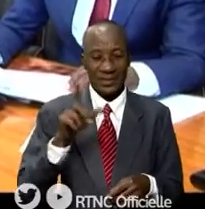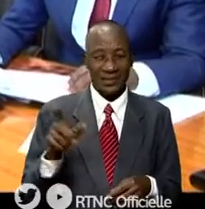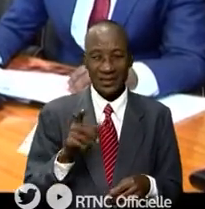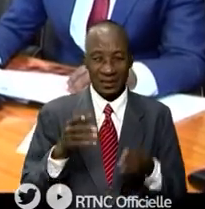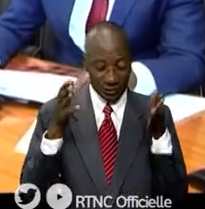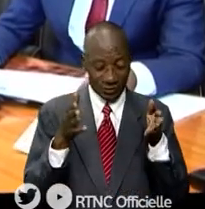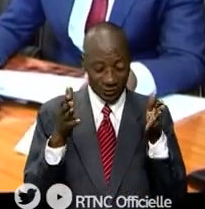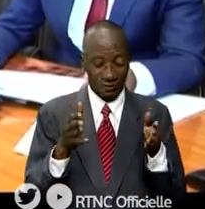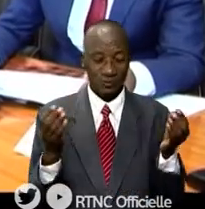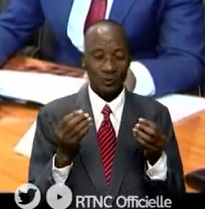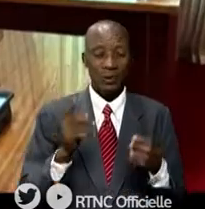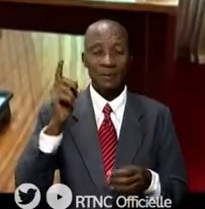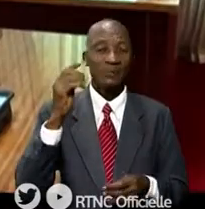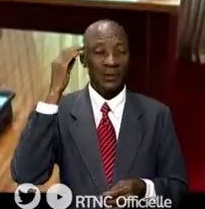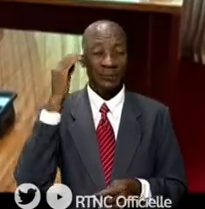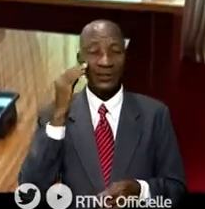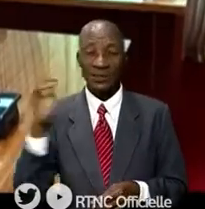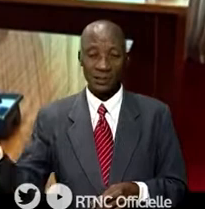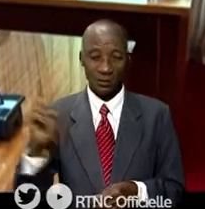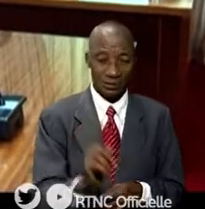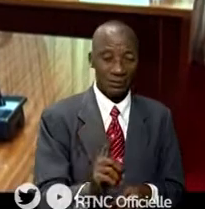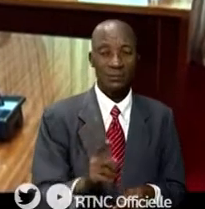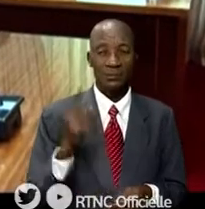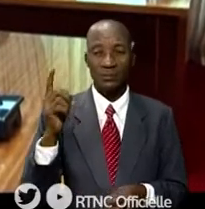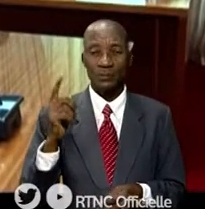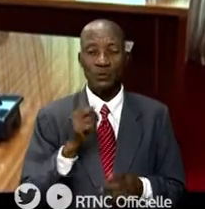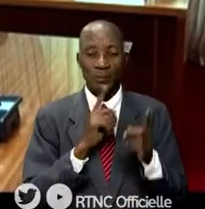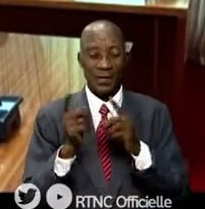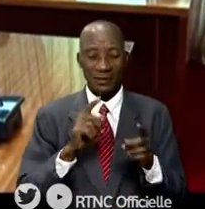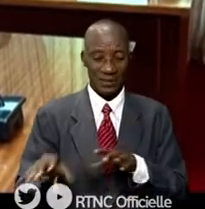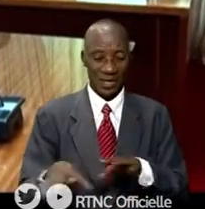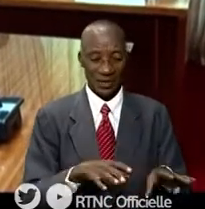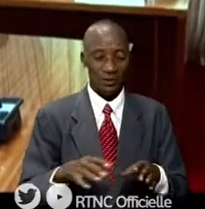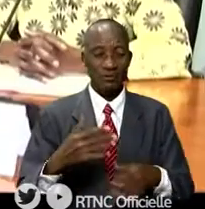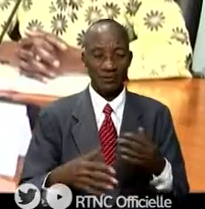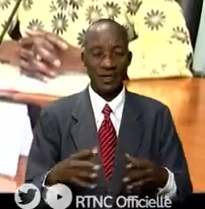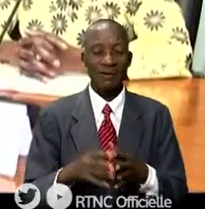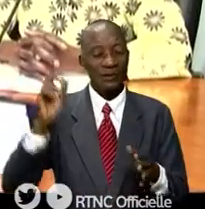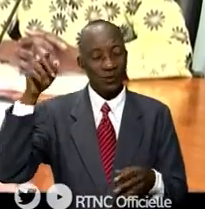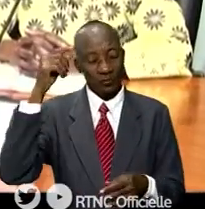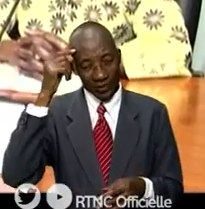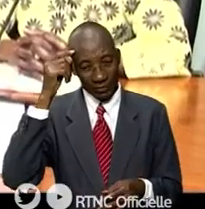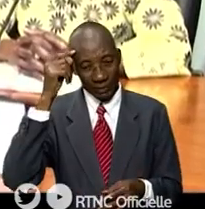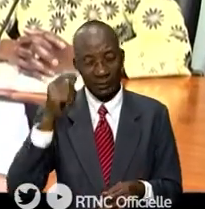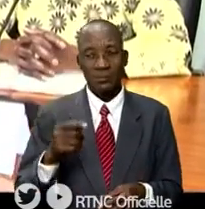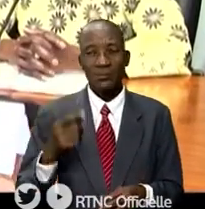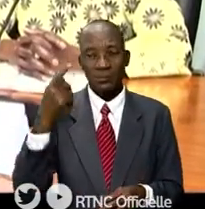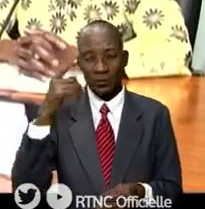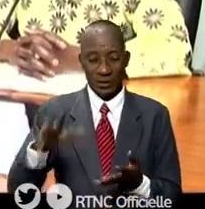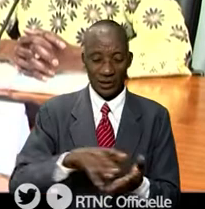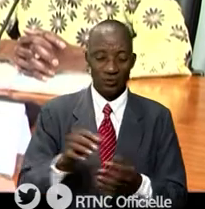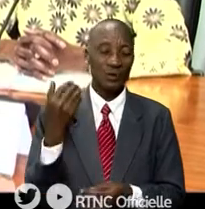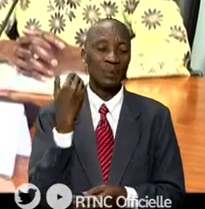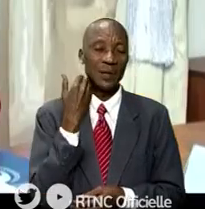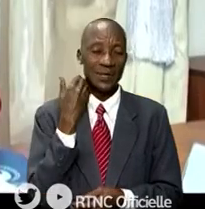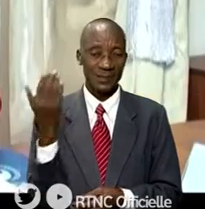par le Premier ministre Ilunga Ilunkamba sur les actions menées jusque-là par le gouvernement pour contrer la pandémie. De